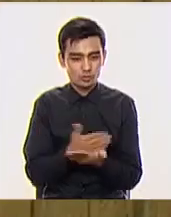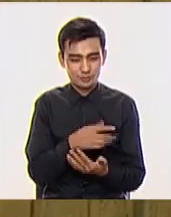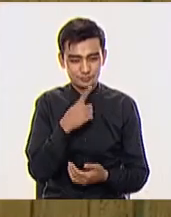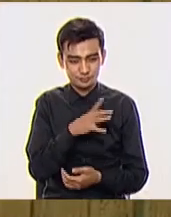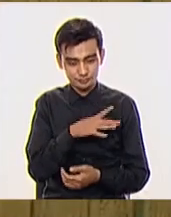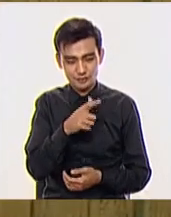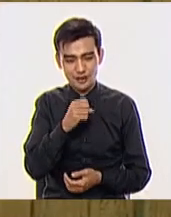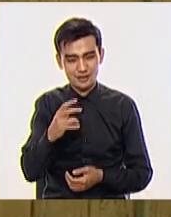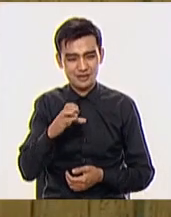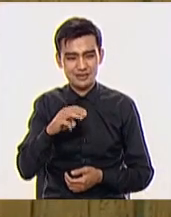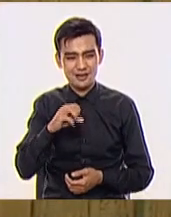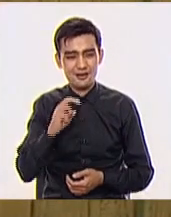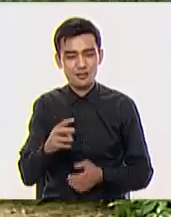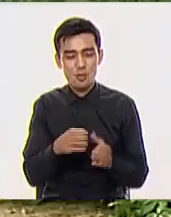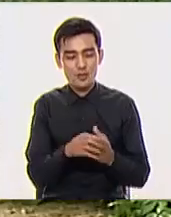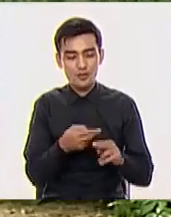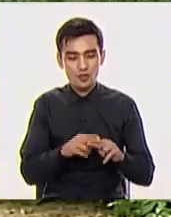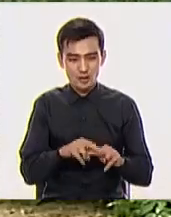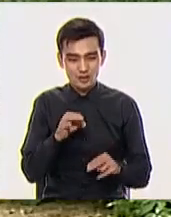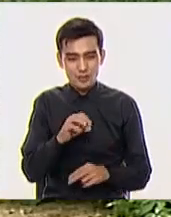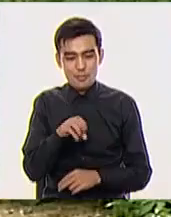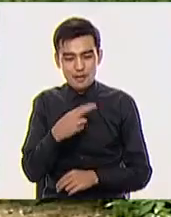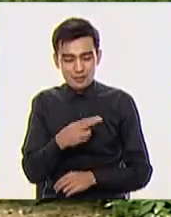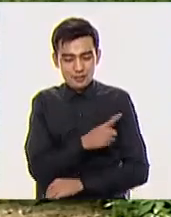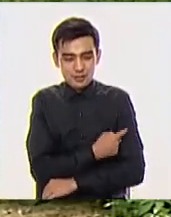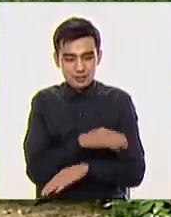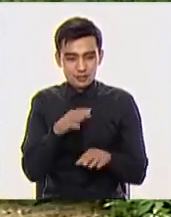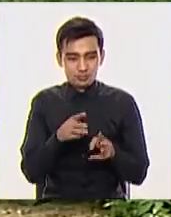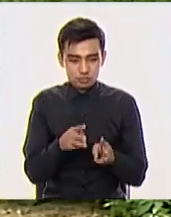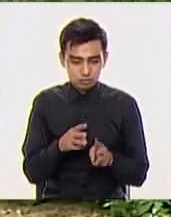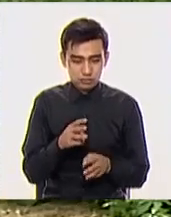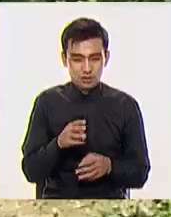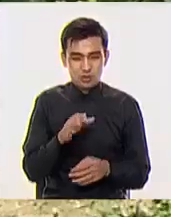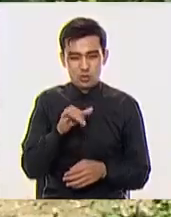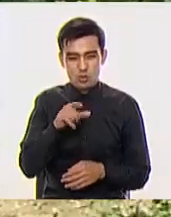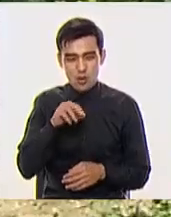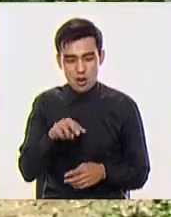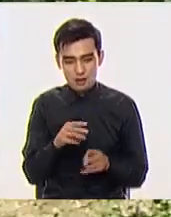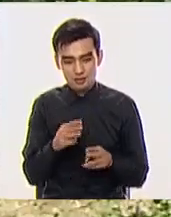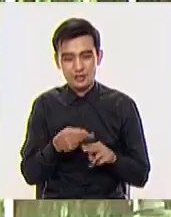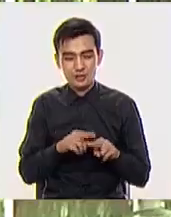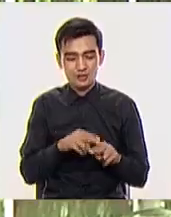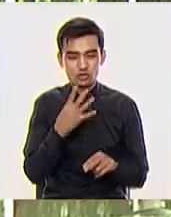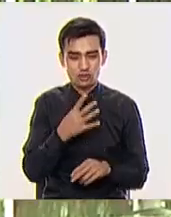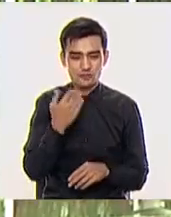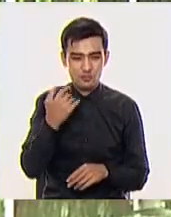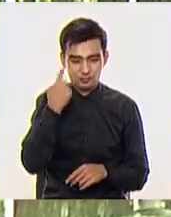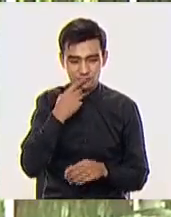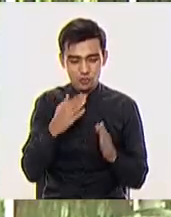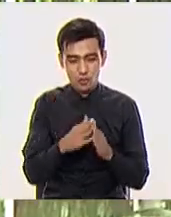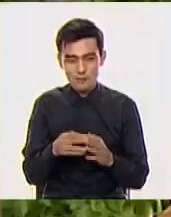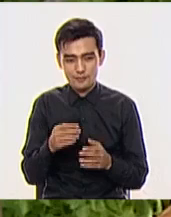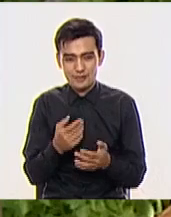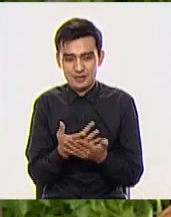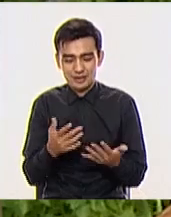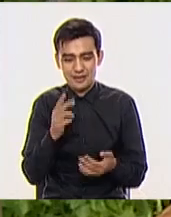Construction компаниясы осы уақытқа дейін медициналық орталықпен көмір жағып келген моншаны 4 кісіге тиесілі жер үйді және бірнеше пәтерді сатып